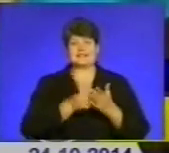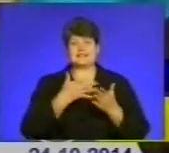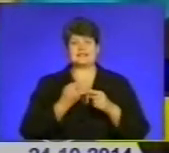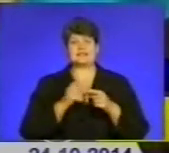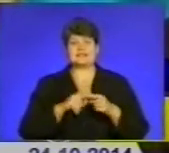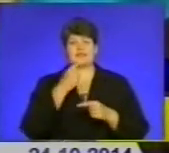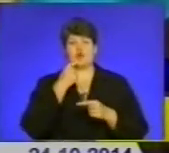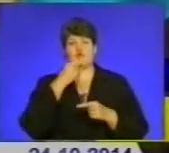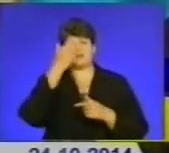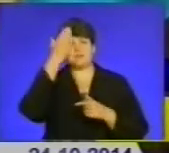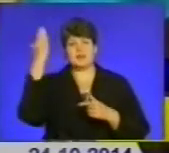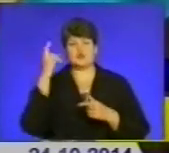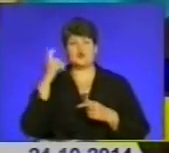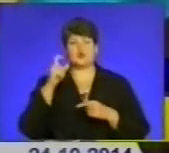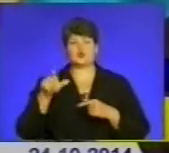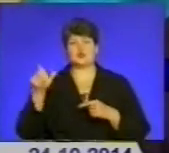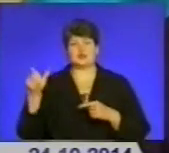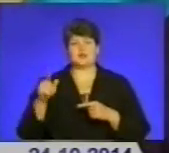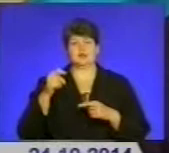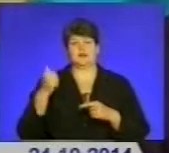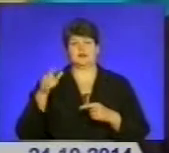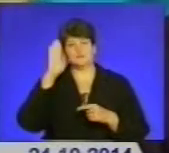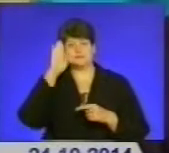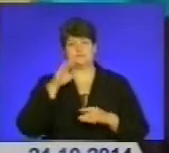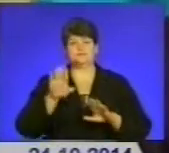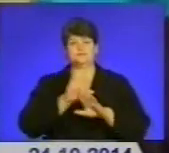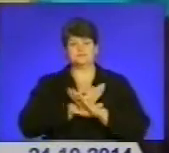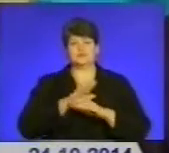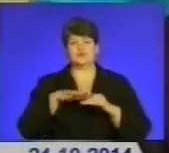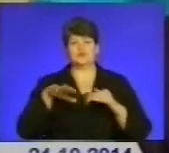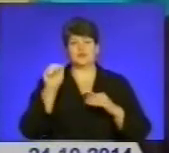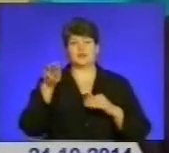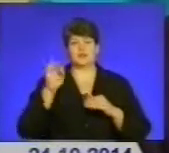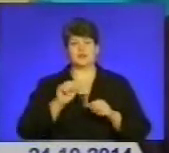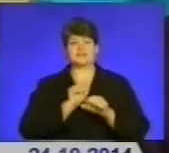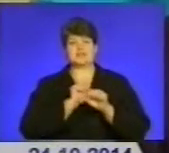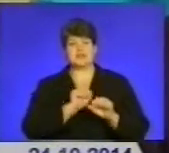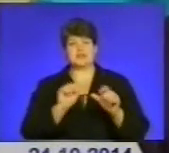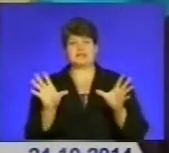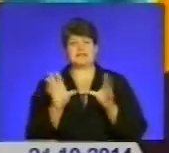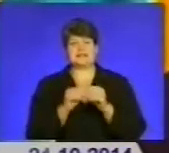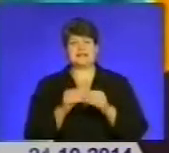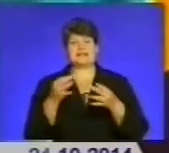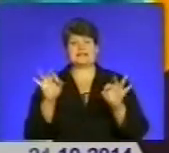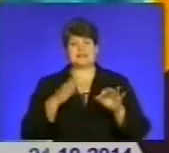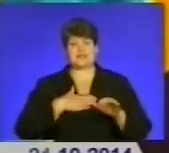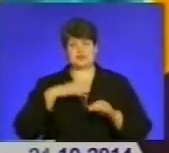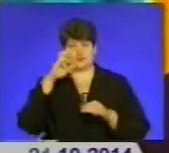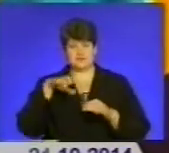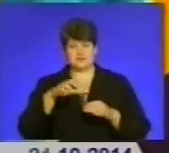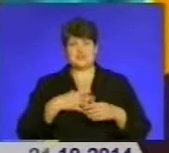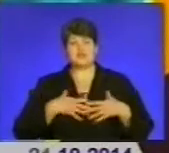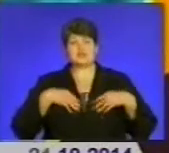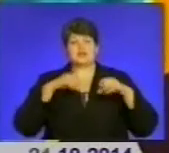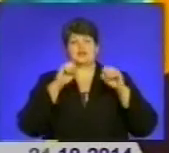небесної сотні та воїнів, що полягли в зоні АТО, захищаючи цілісність і незалежність нашої держави. Жертовність новітніх